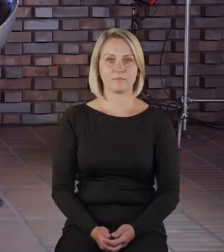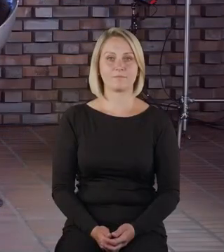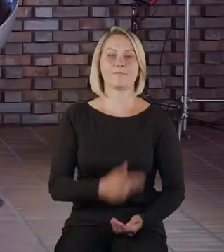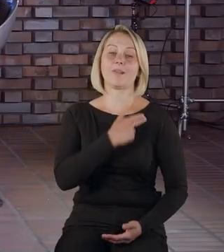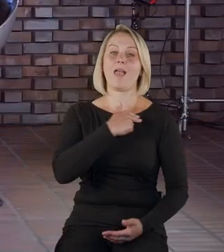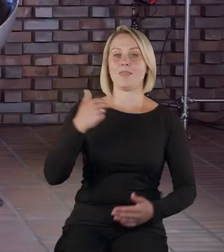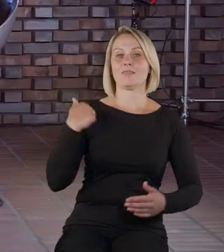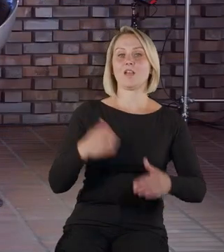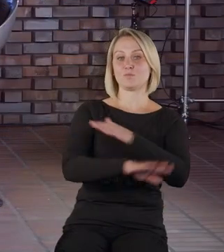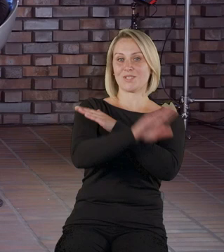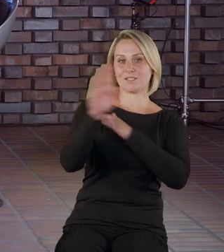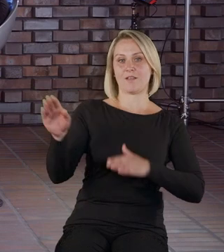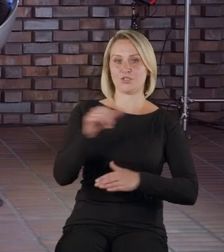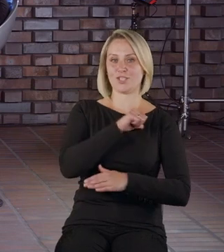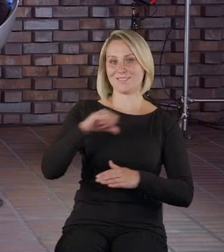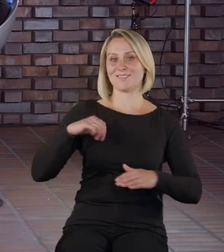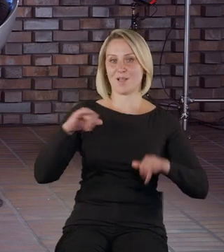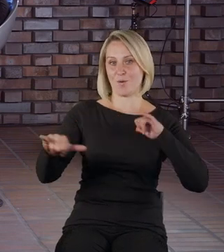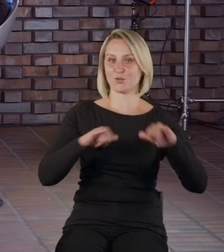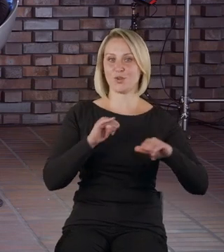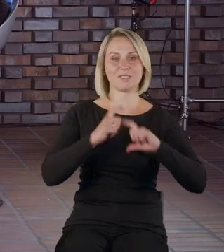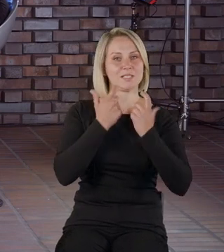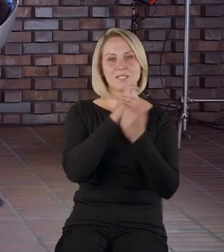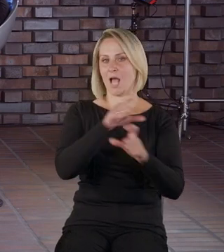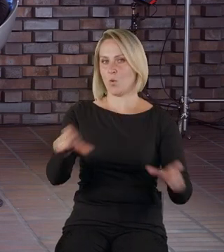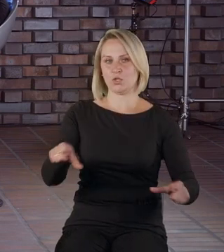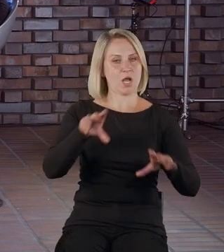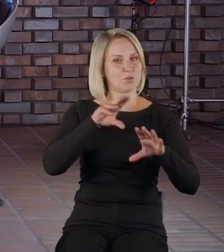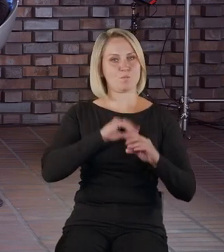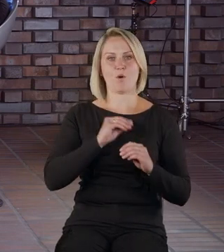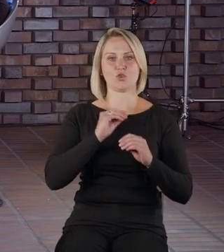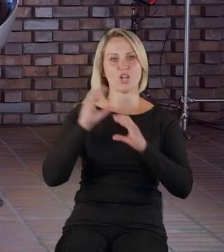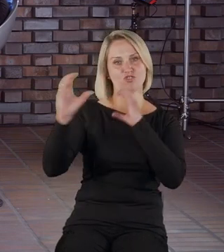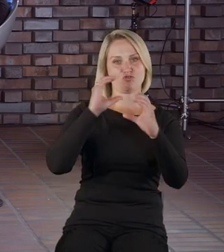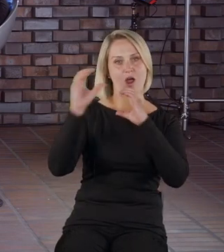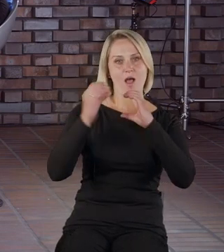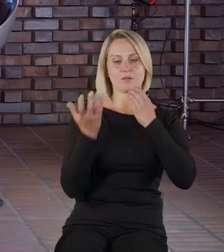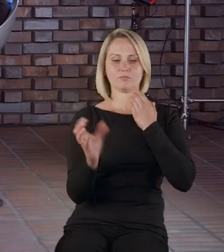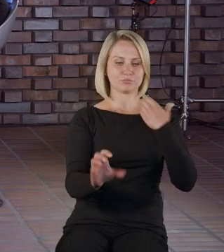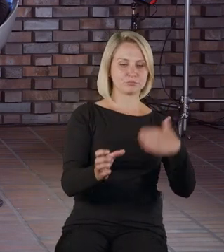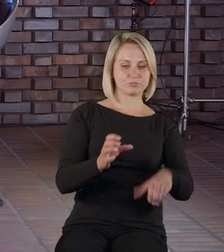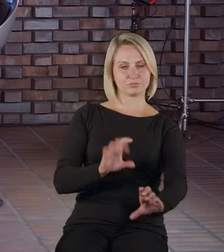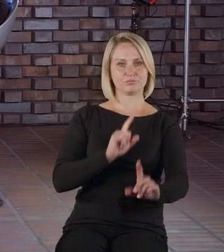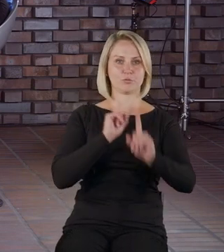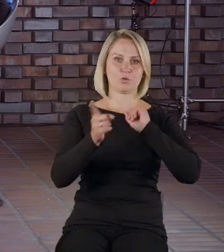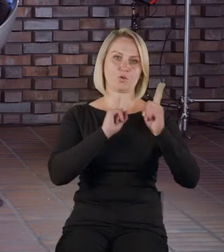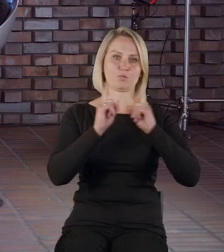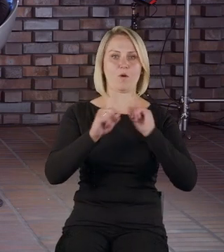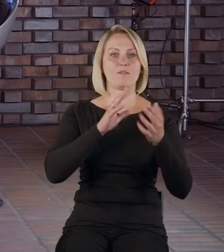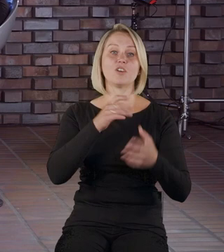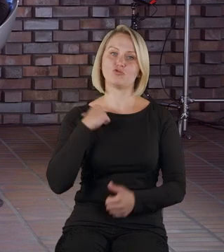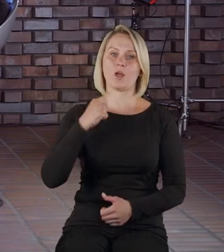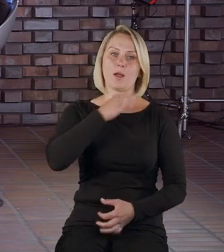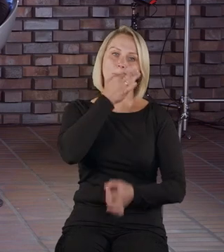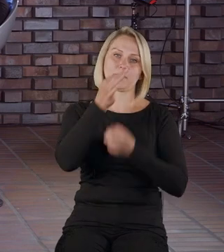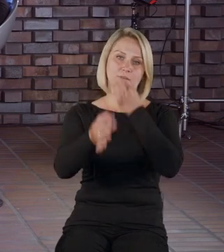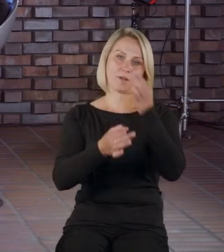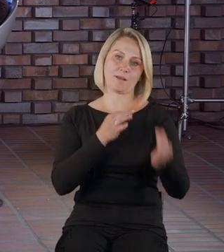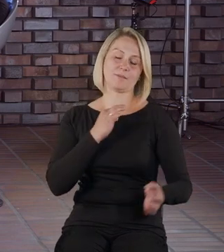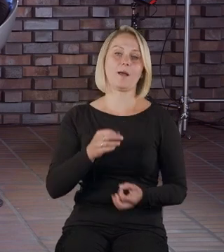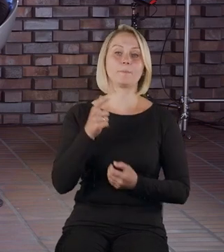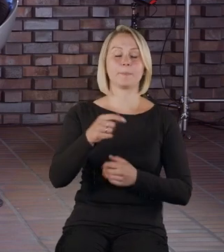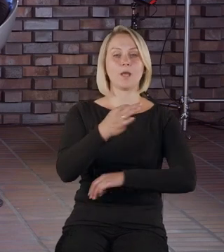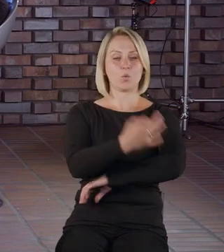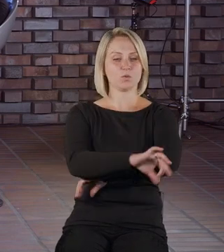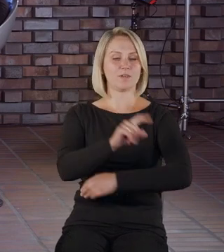Nasi przedstawiciele samorządu studenckiego są cały czas dla Was dostępni na czacie poniżej naszej transmisji i czekają na pytania od Was. Na